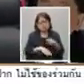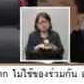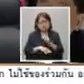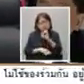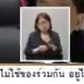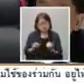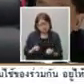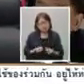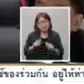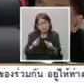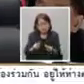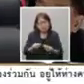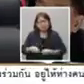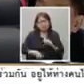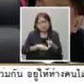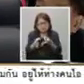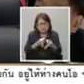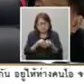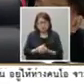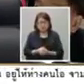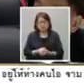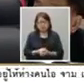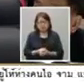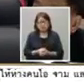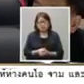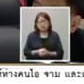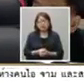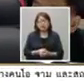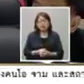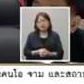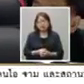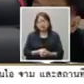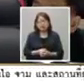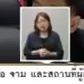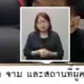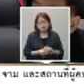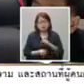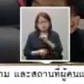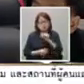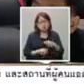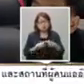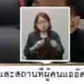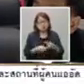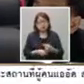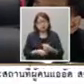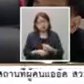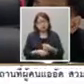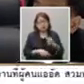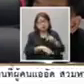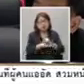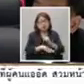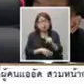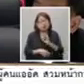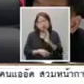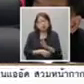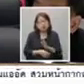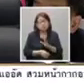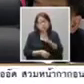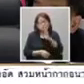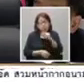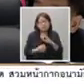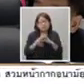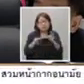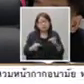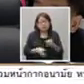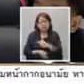ไงท่านให้ท่านอภิปรายใน ประเด็นต้องให้ผม เชิญครับ ชี้แจงประเด็นที่ท่านพูดว่าจะไม่ให้ผมอภิปรายเรื่องนี้ซะก่